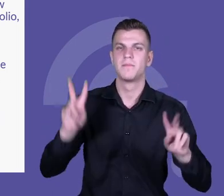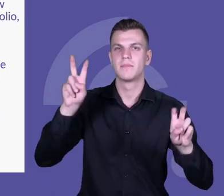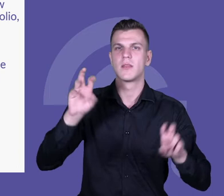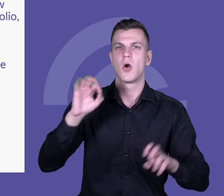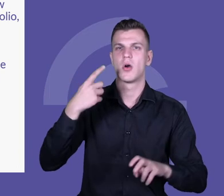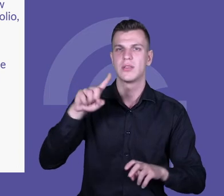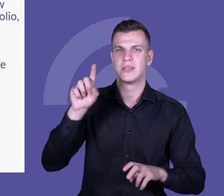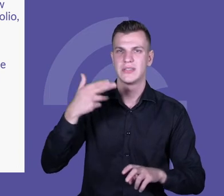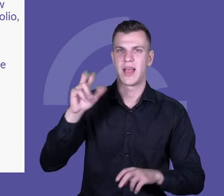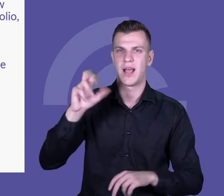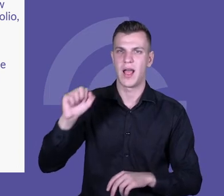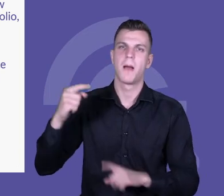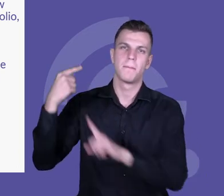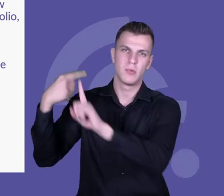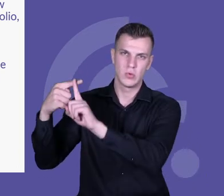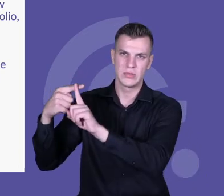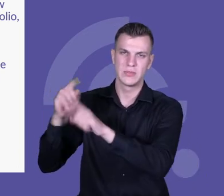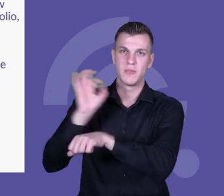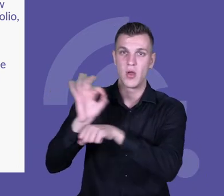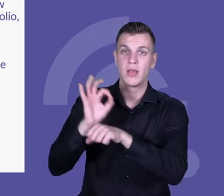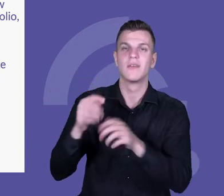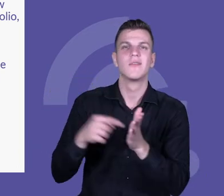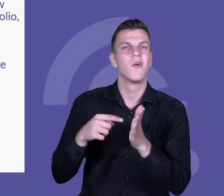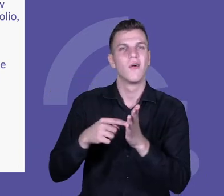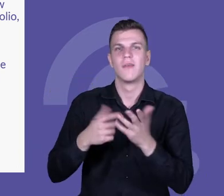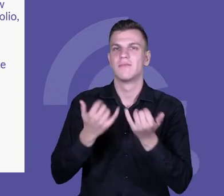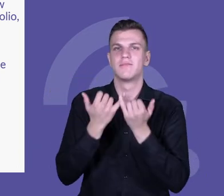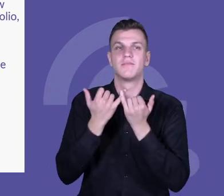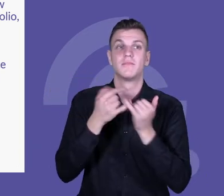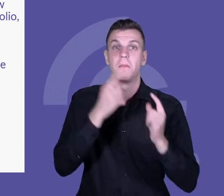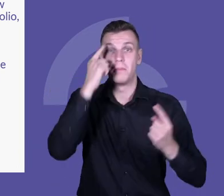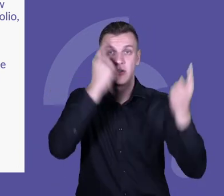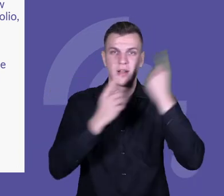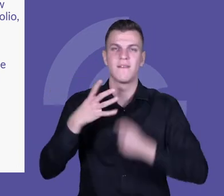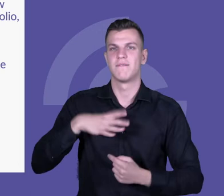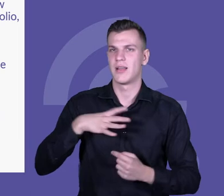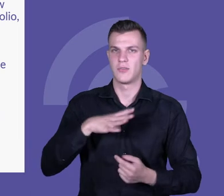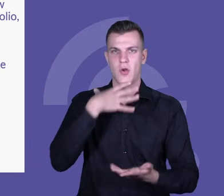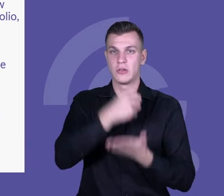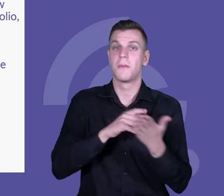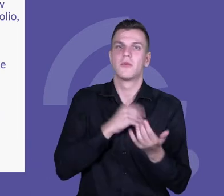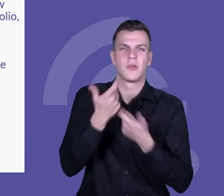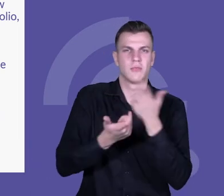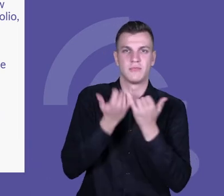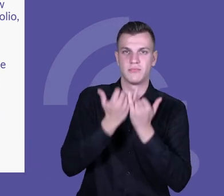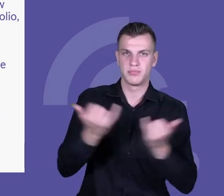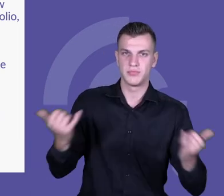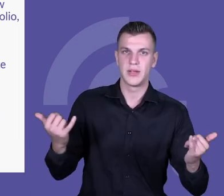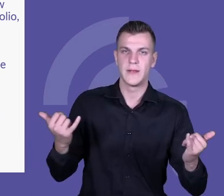Tutaj naprawdę dużo możliwości do wykorzystania tego podejścia, też w oparciu o właśnie standardy albo linię rozwoju